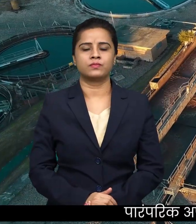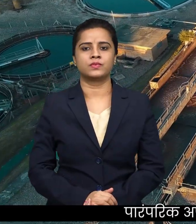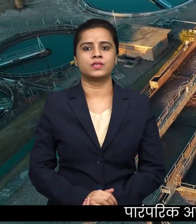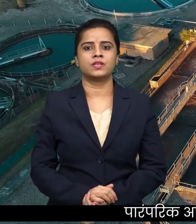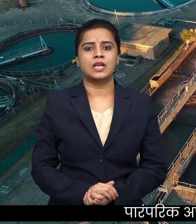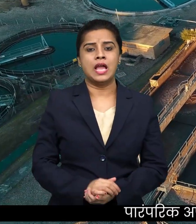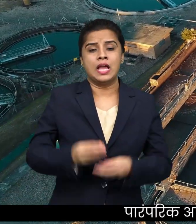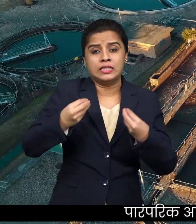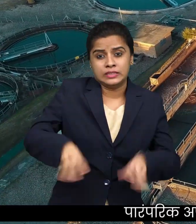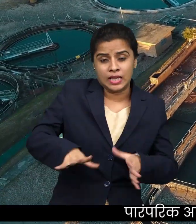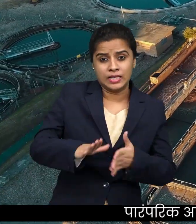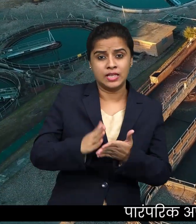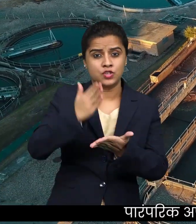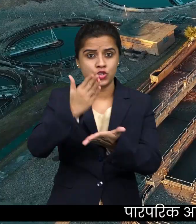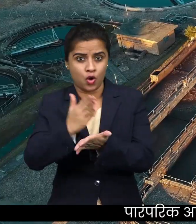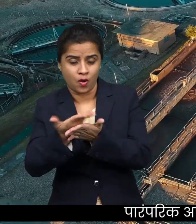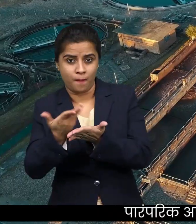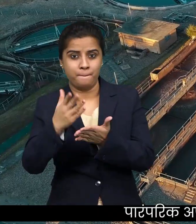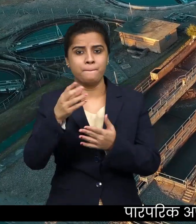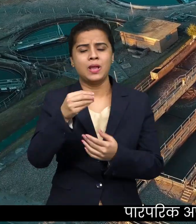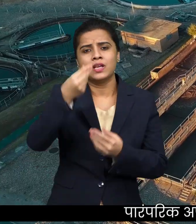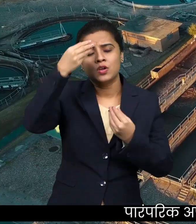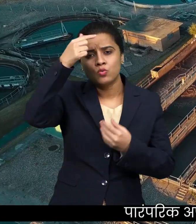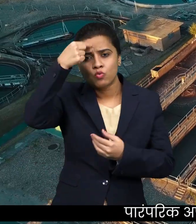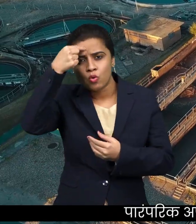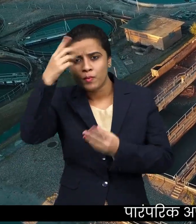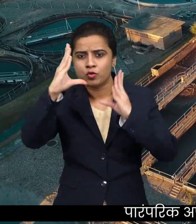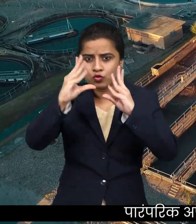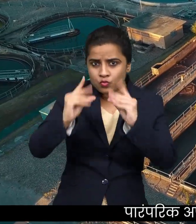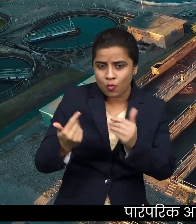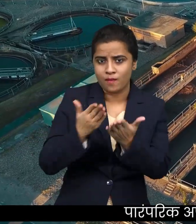पारंपरिक अपशिष्ट जल उपचार विधियों में शामिल है।